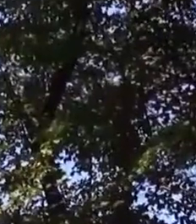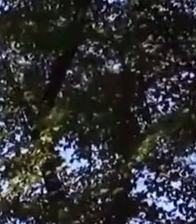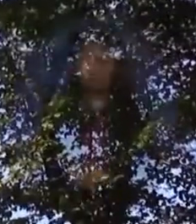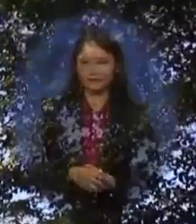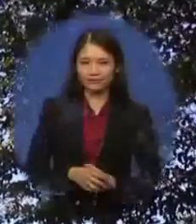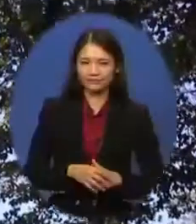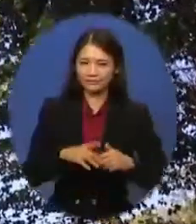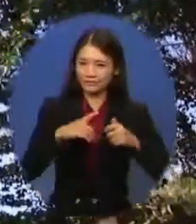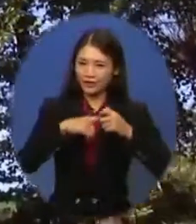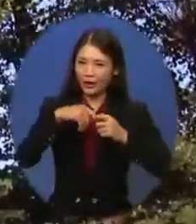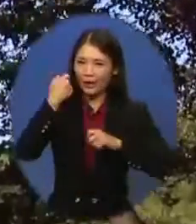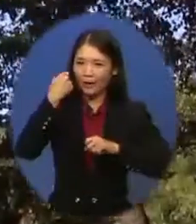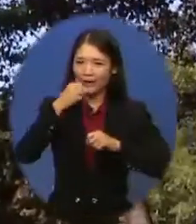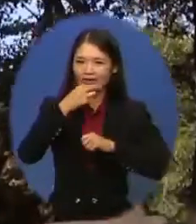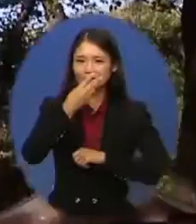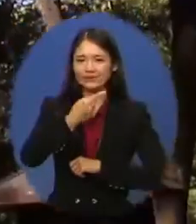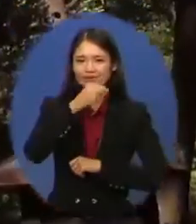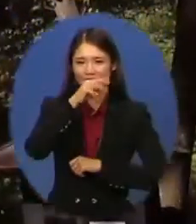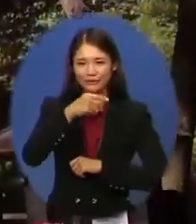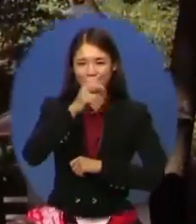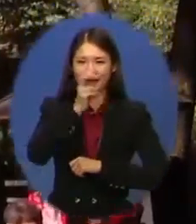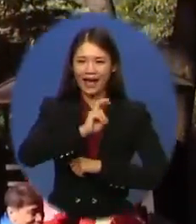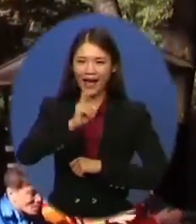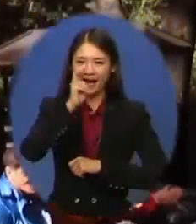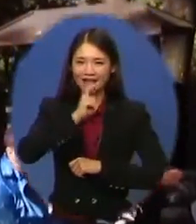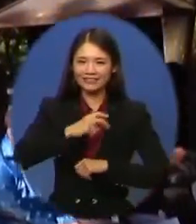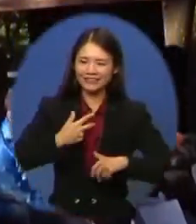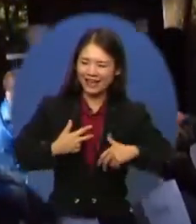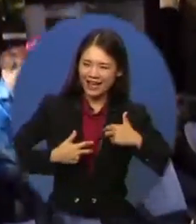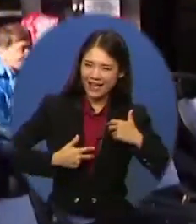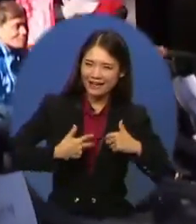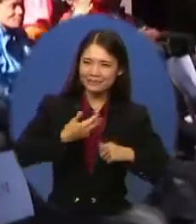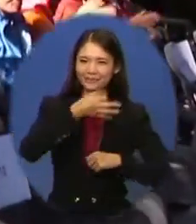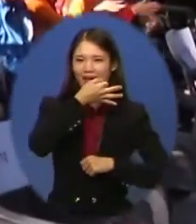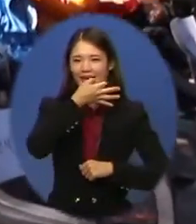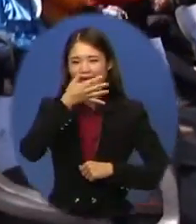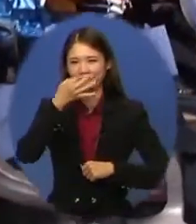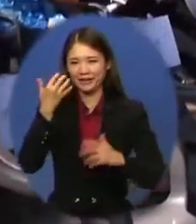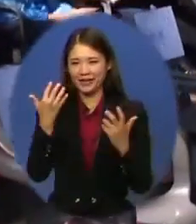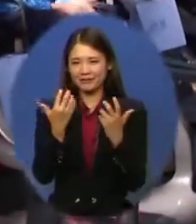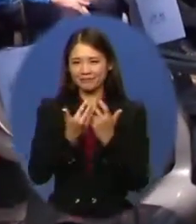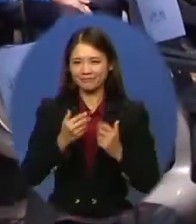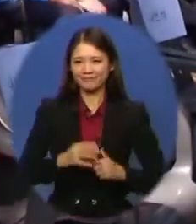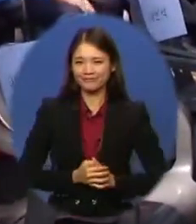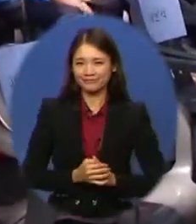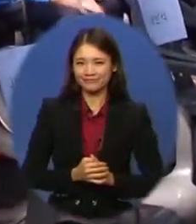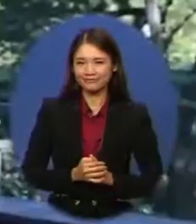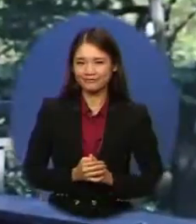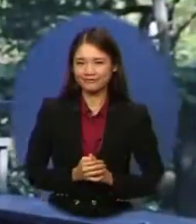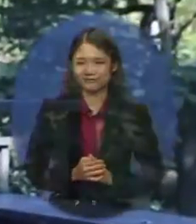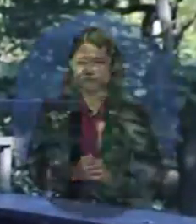첫 공연으로는 트로트 가수분들의 즐겁고 흥겨운 무대가 이뤄졌습니다.